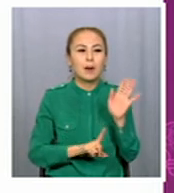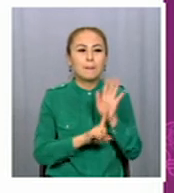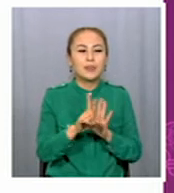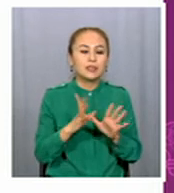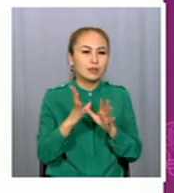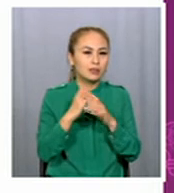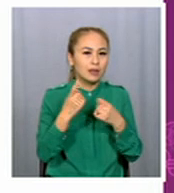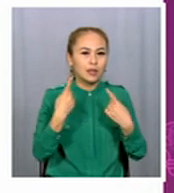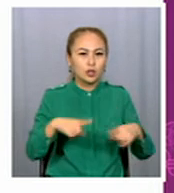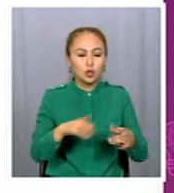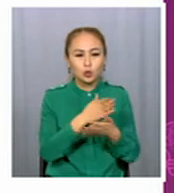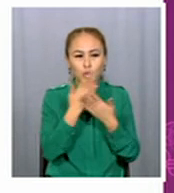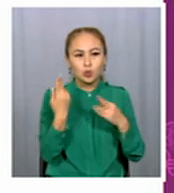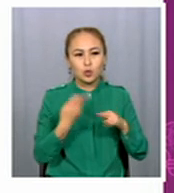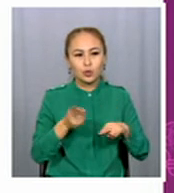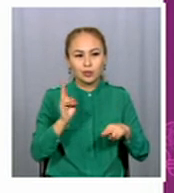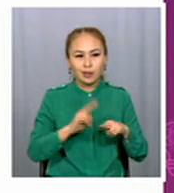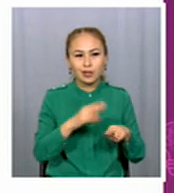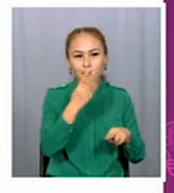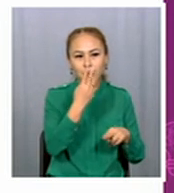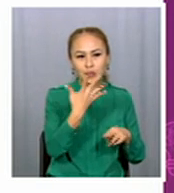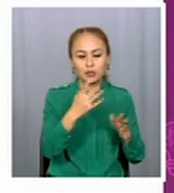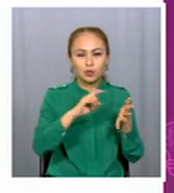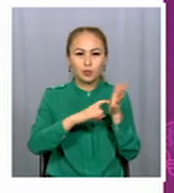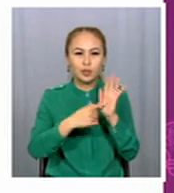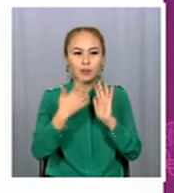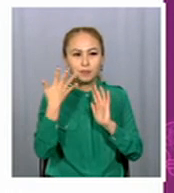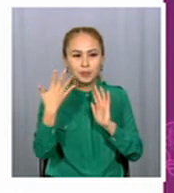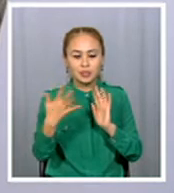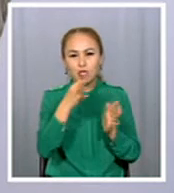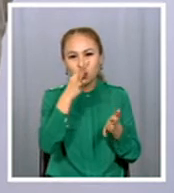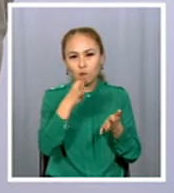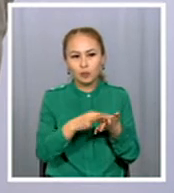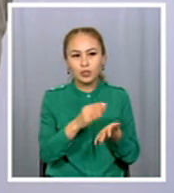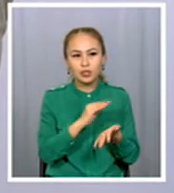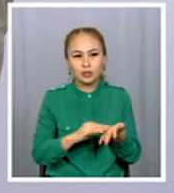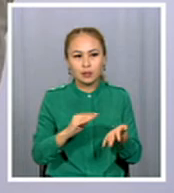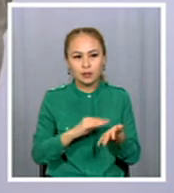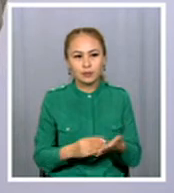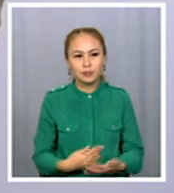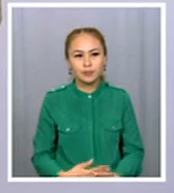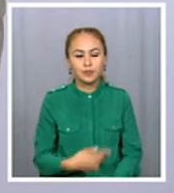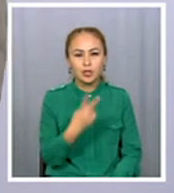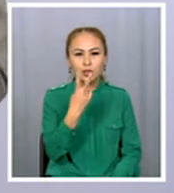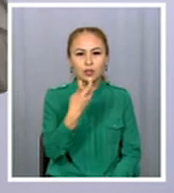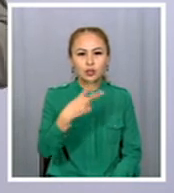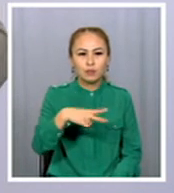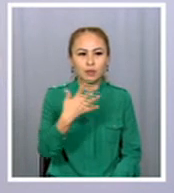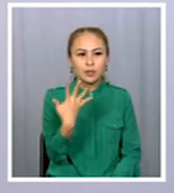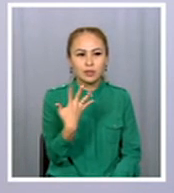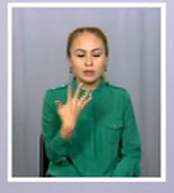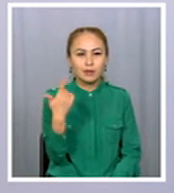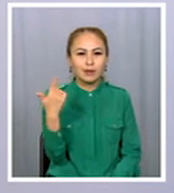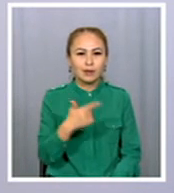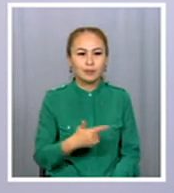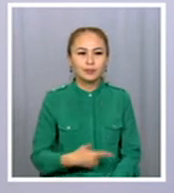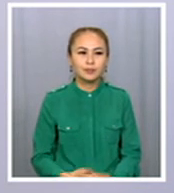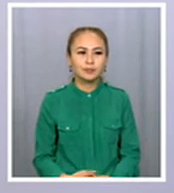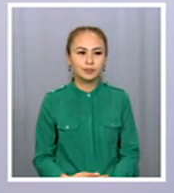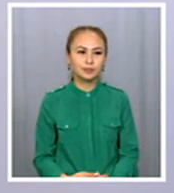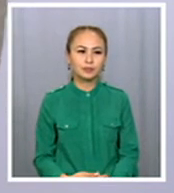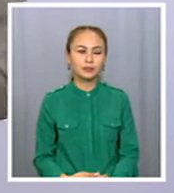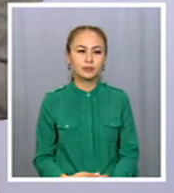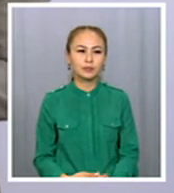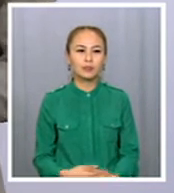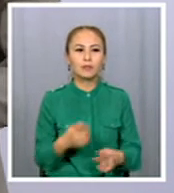болар, сондықтан 45 пен 5-ті көбейтіп, жауабын жазайық. 225 грамм болады екен. Біз нен